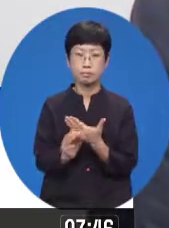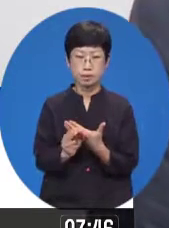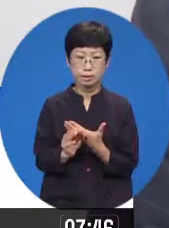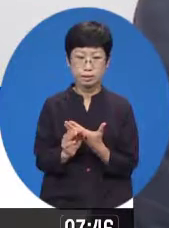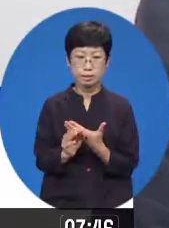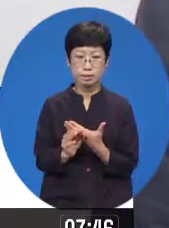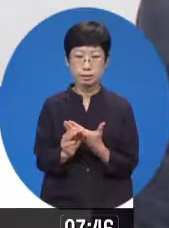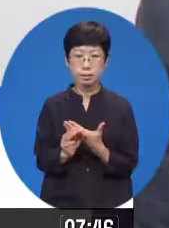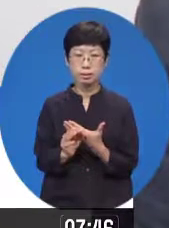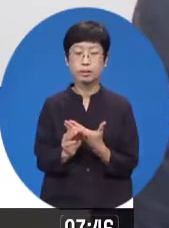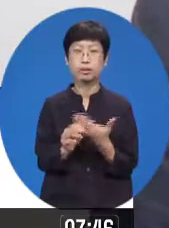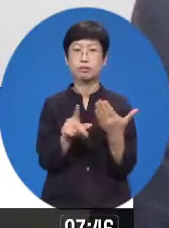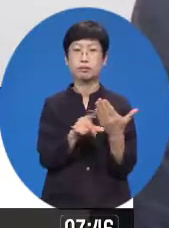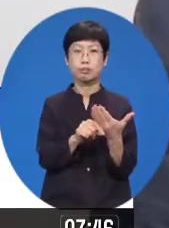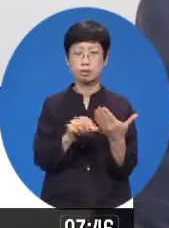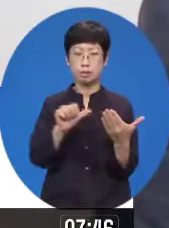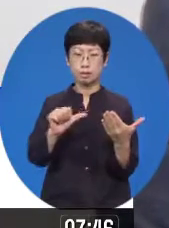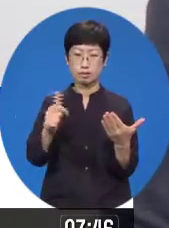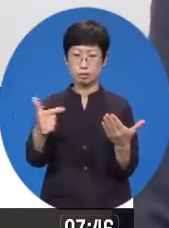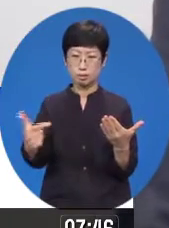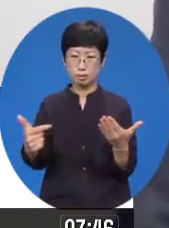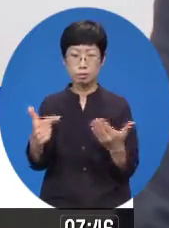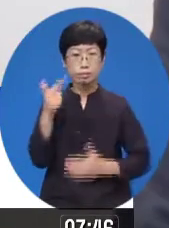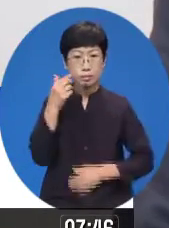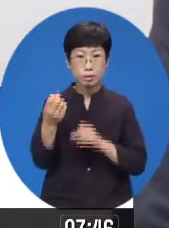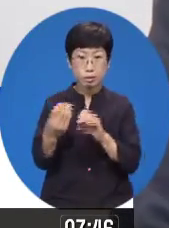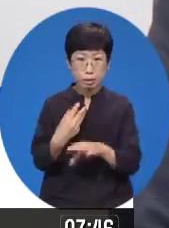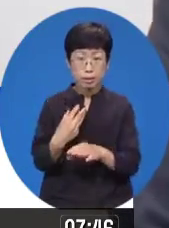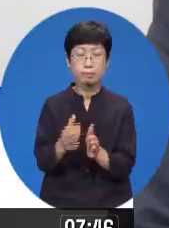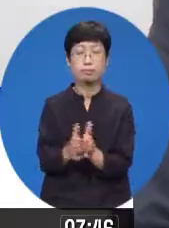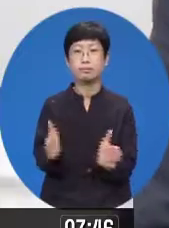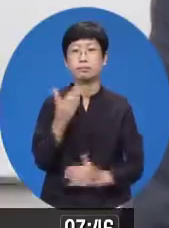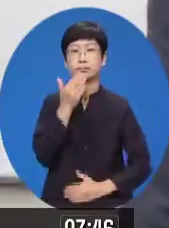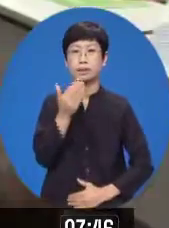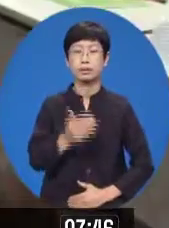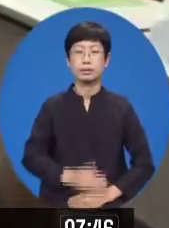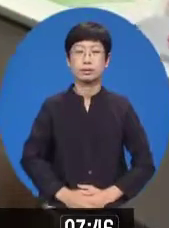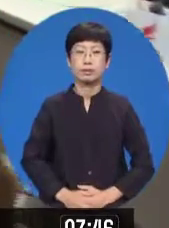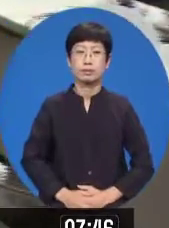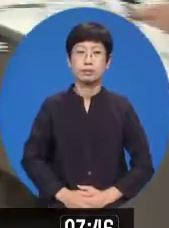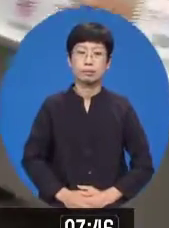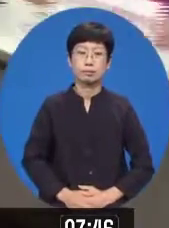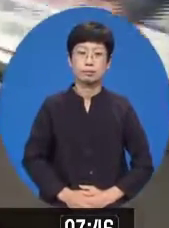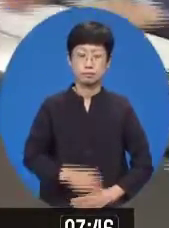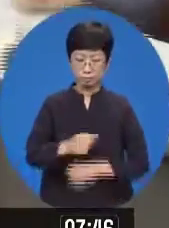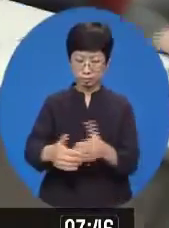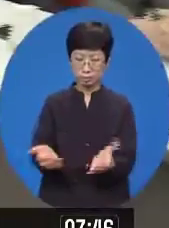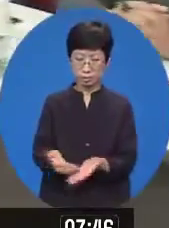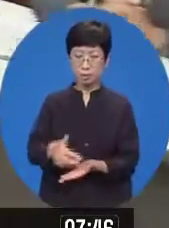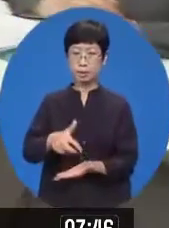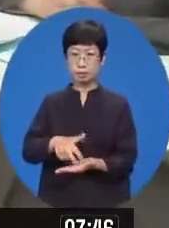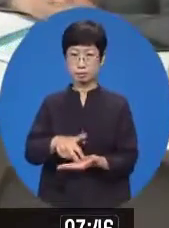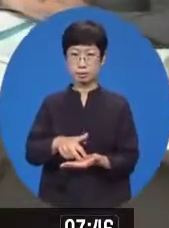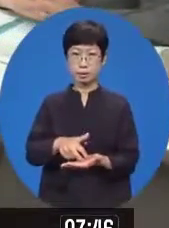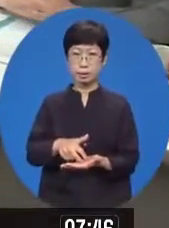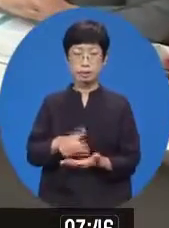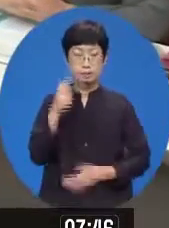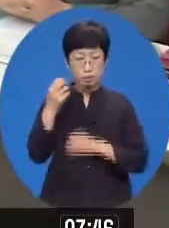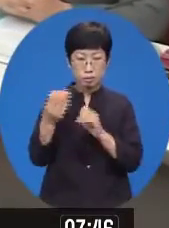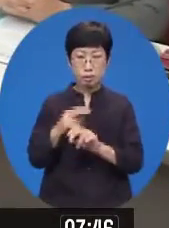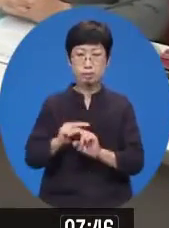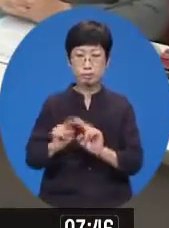의결하고 한다면 5일, 6일 인사청문회가 가능합니다. 더불어민주당이 청문회를 무산시킨